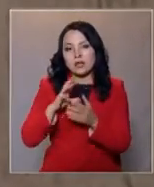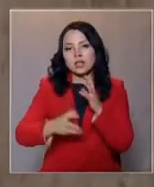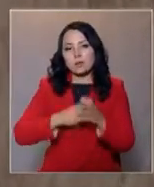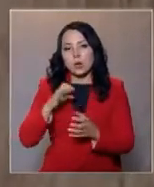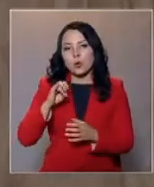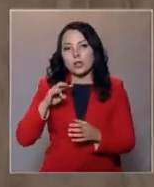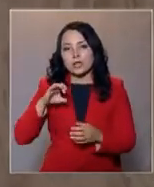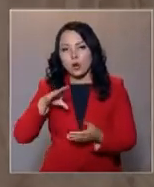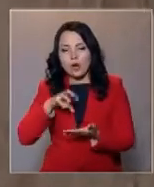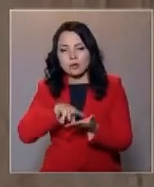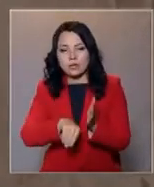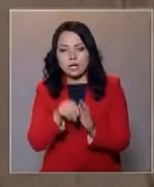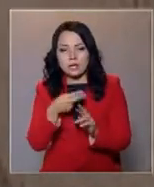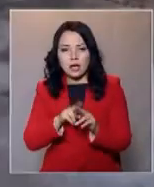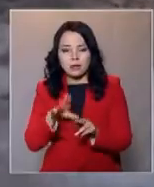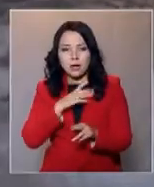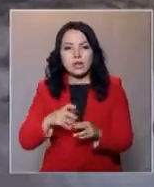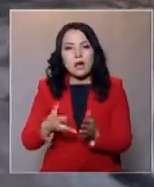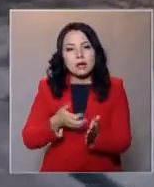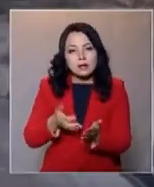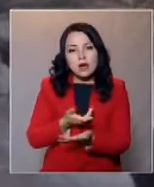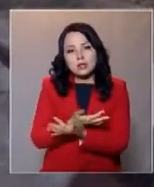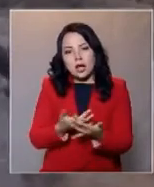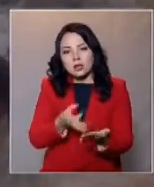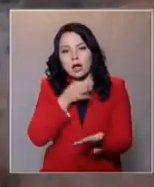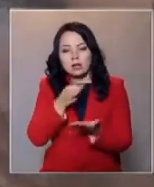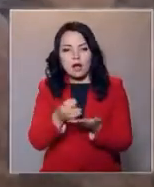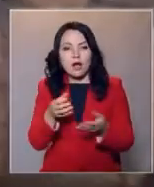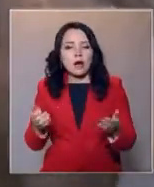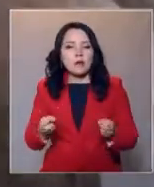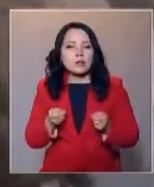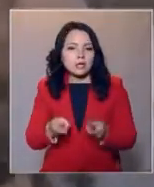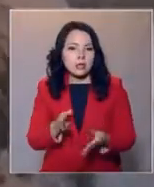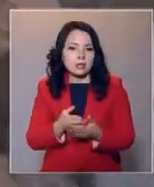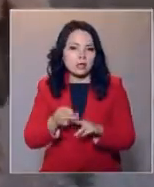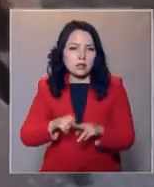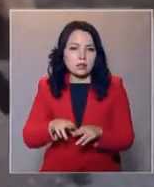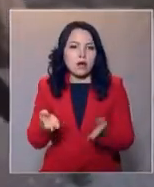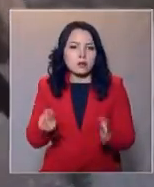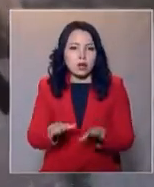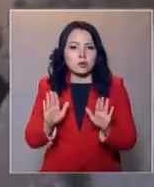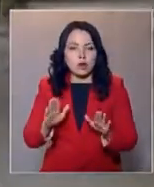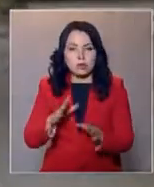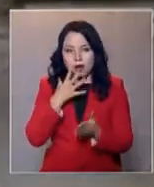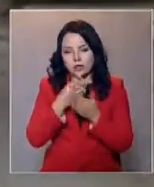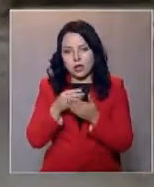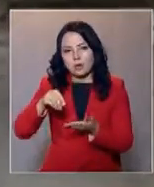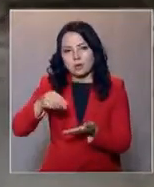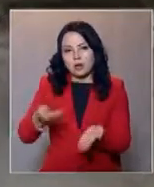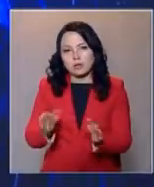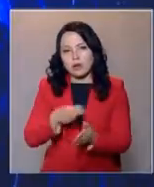наследия ЮНЕСКО, но археологи опасаются, что в ближайшее время от него останутся лишь руины.